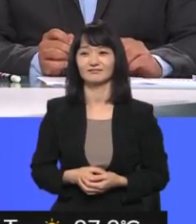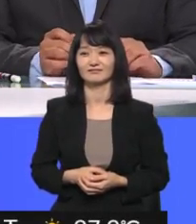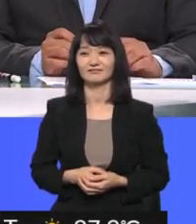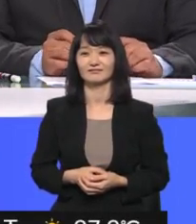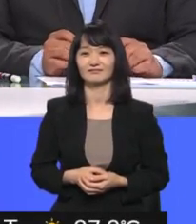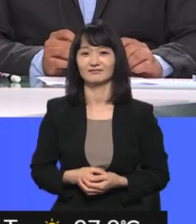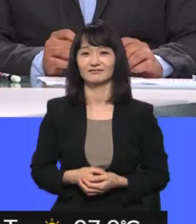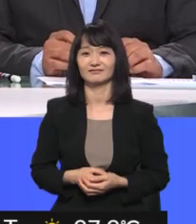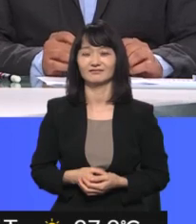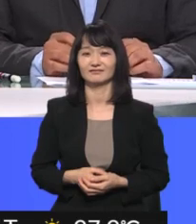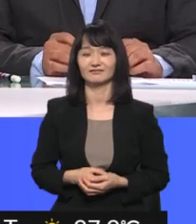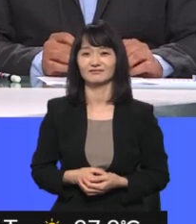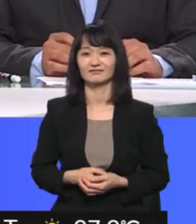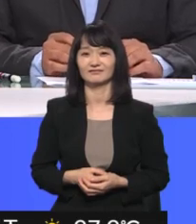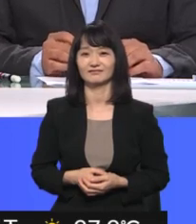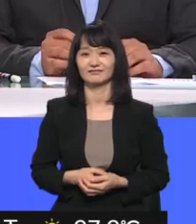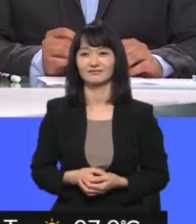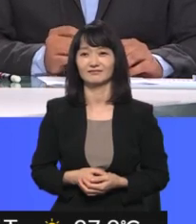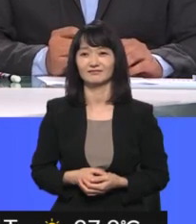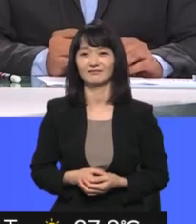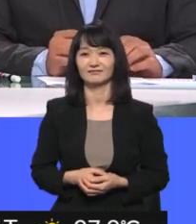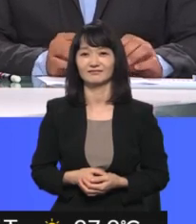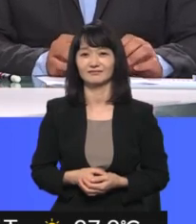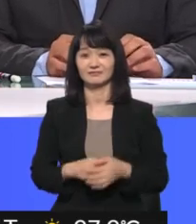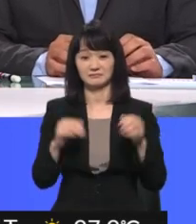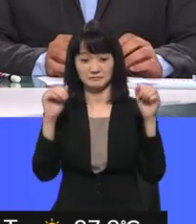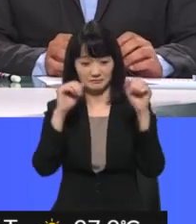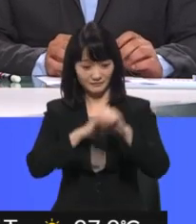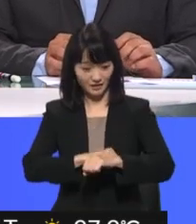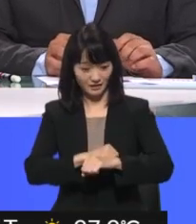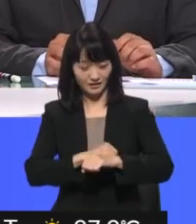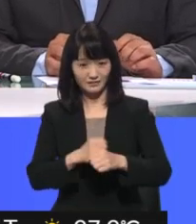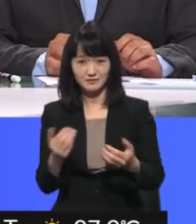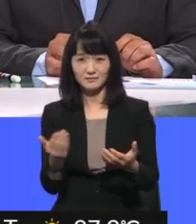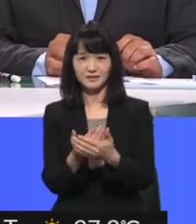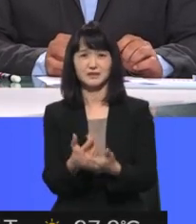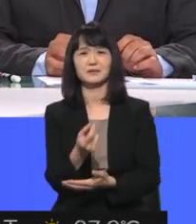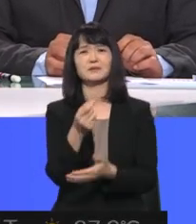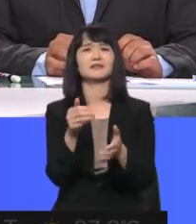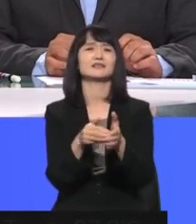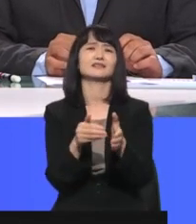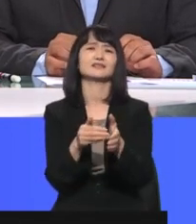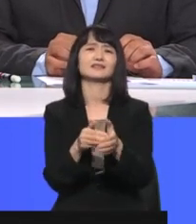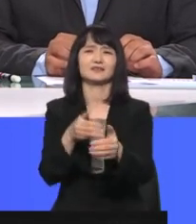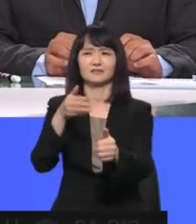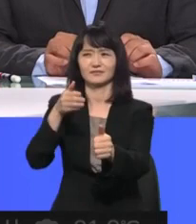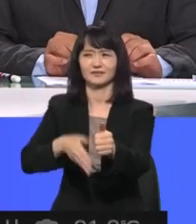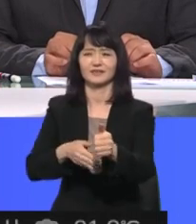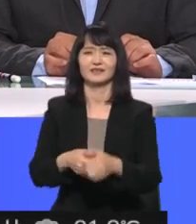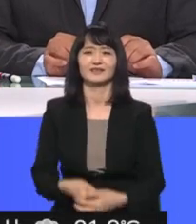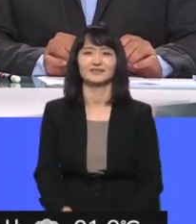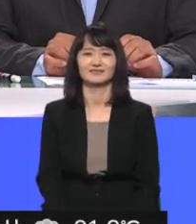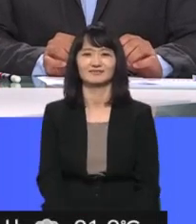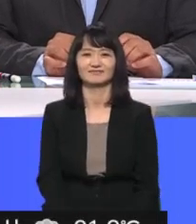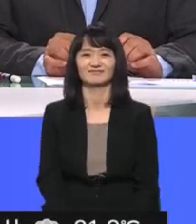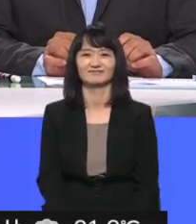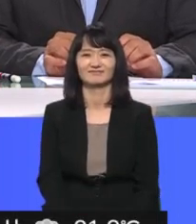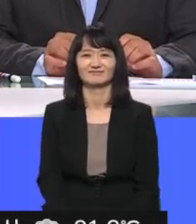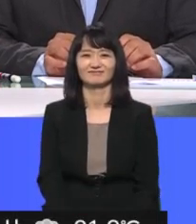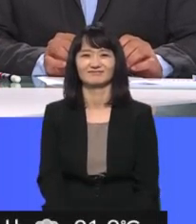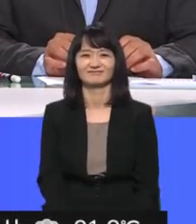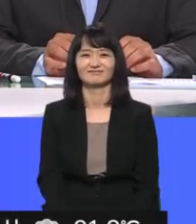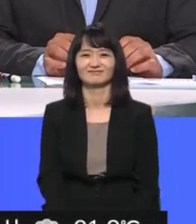미치겠다 4 무제 도저히 님입니다 라덴은 가든 빨리 끝냅시다 미치겠다 아이기도 도저히 그 단어가 많이